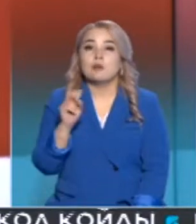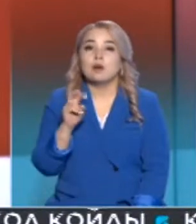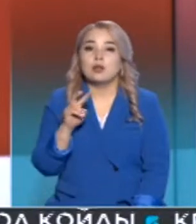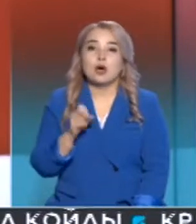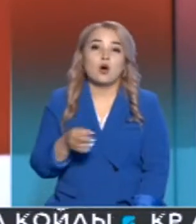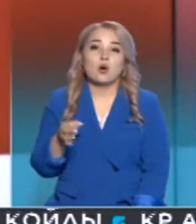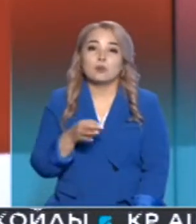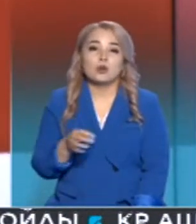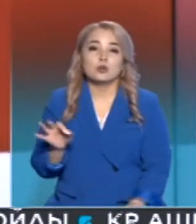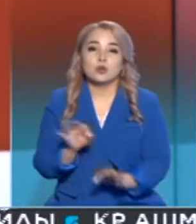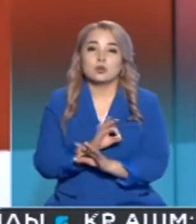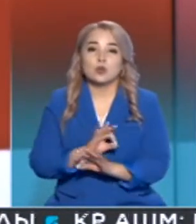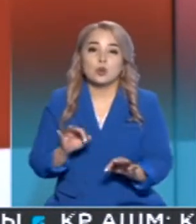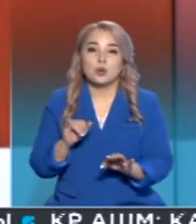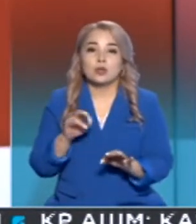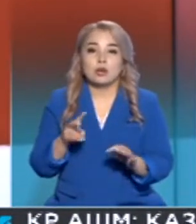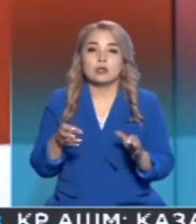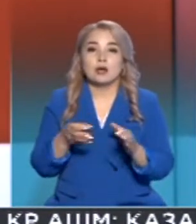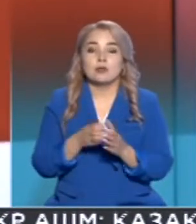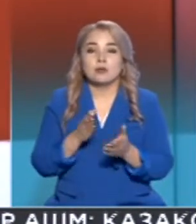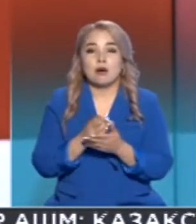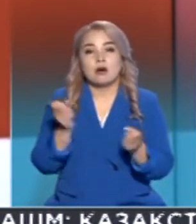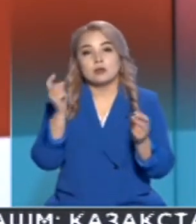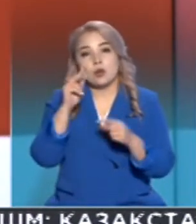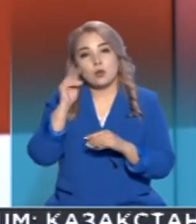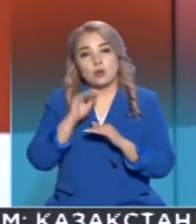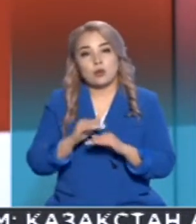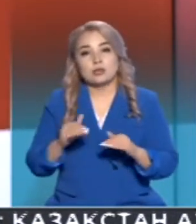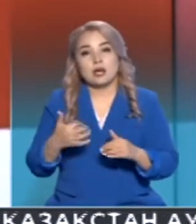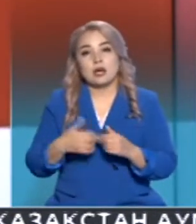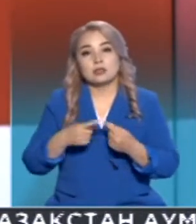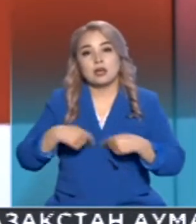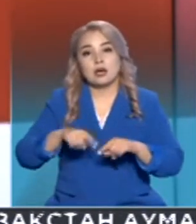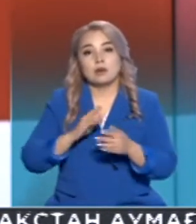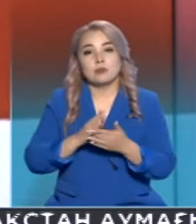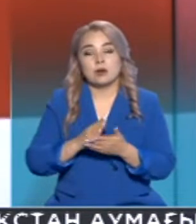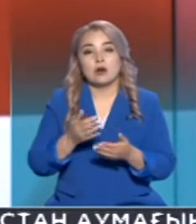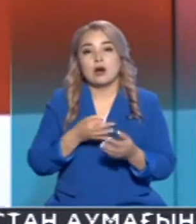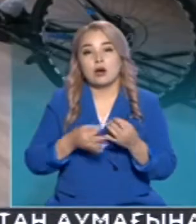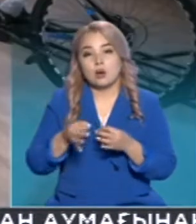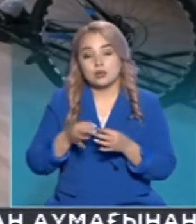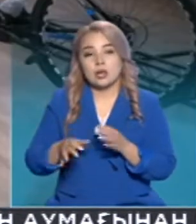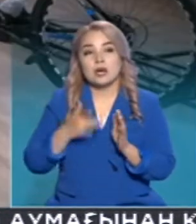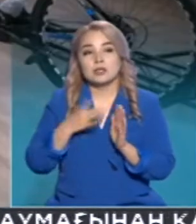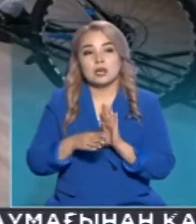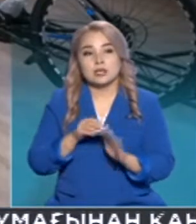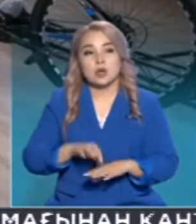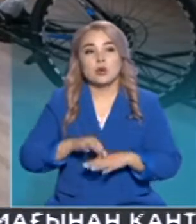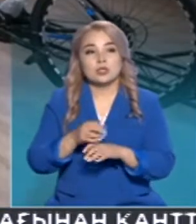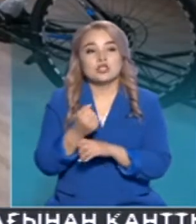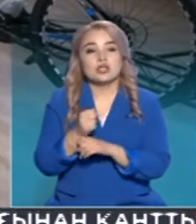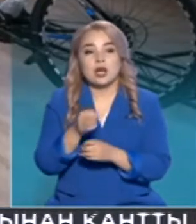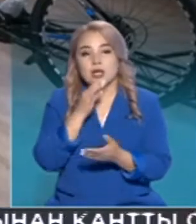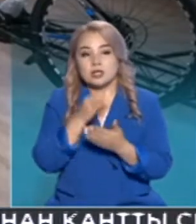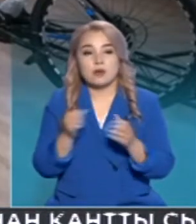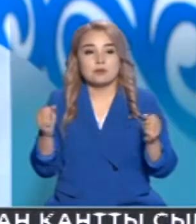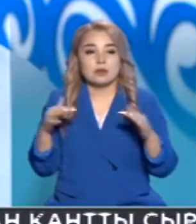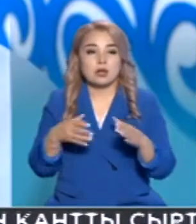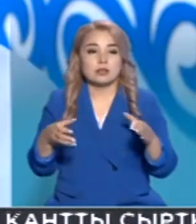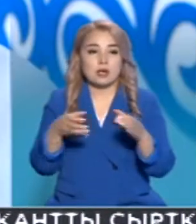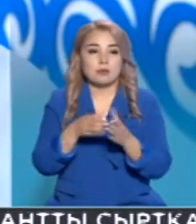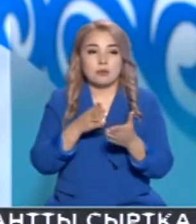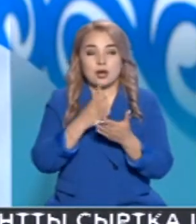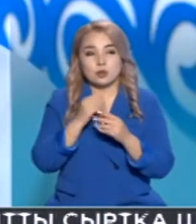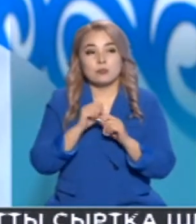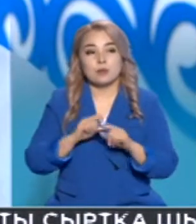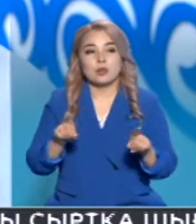Ақмола облысында үздік ұлан басы анықталды. Оқушылар арасында өткен ақтық сайыста аудандық қалалық іріктеу кезеңдерінің жеңімпаздары бас қосты. Олар